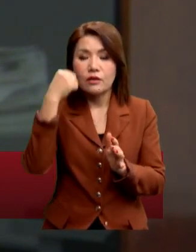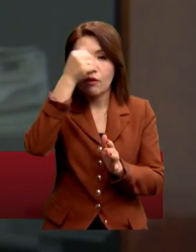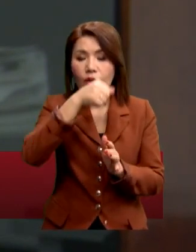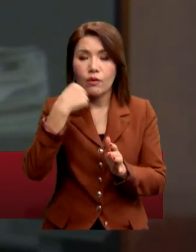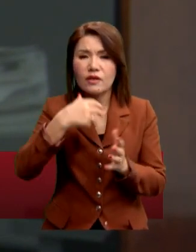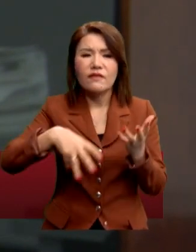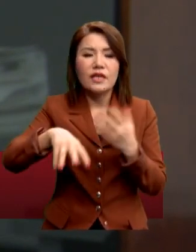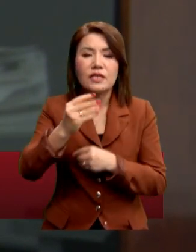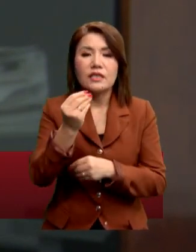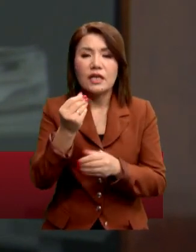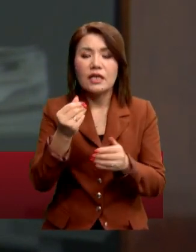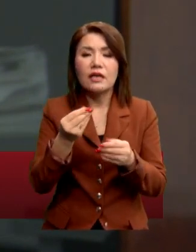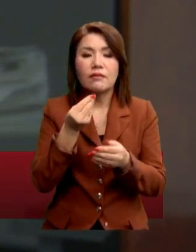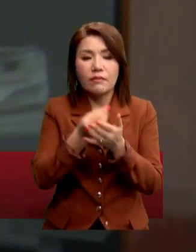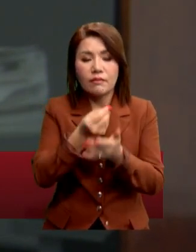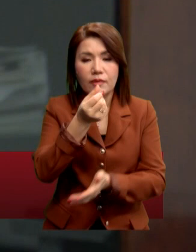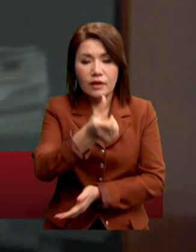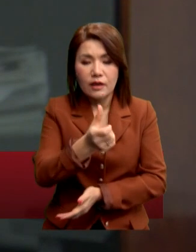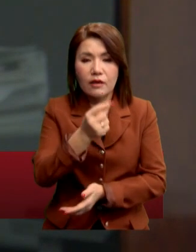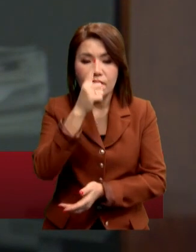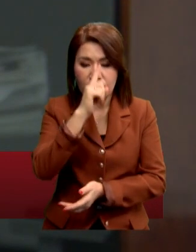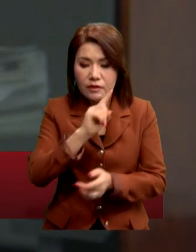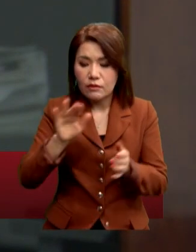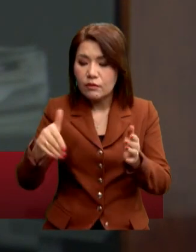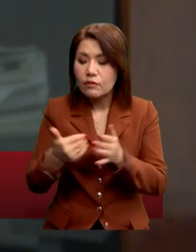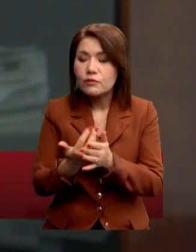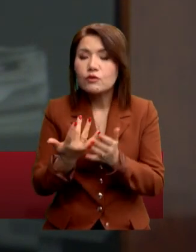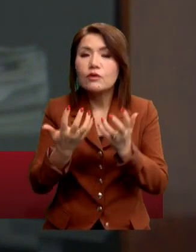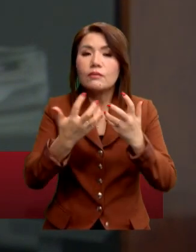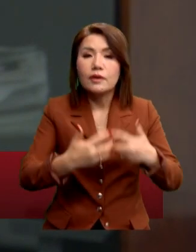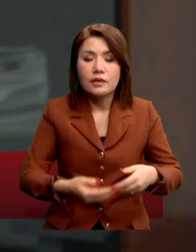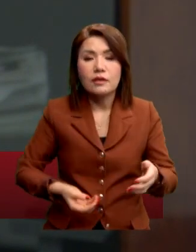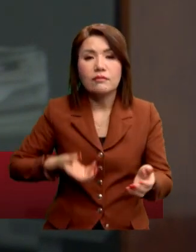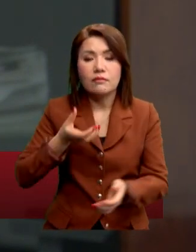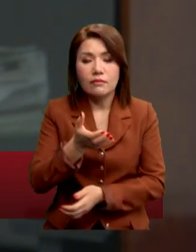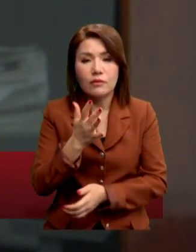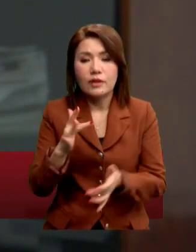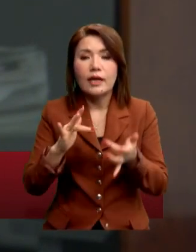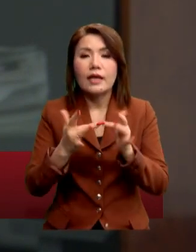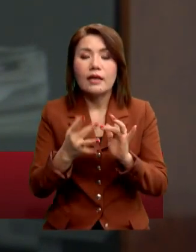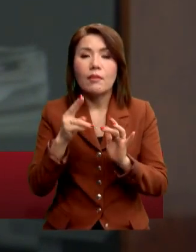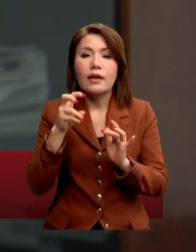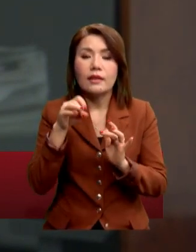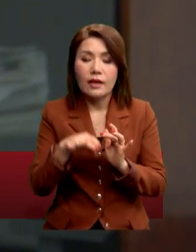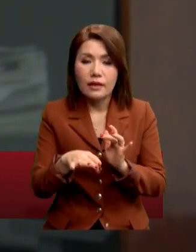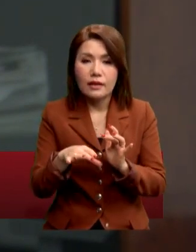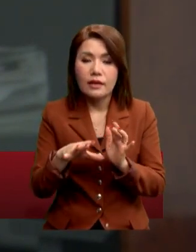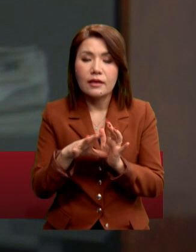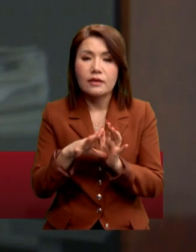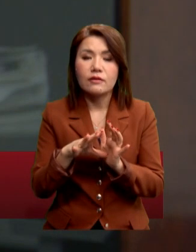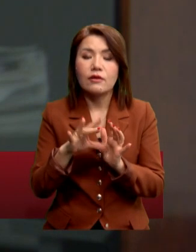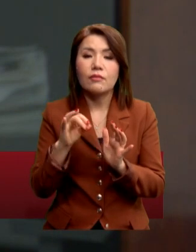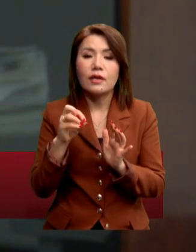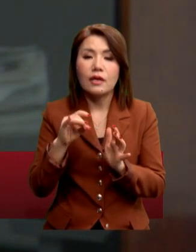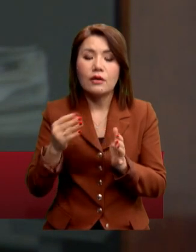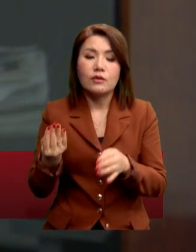жылдың барлық қаражаттар төленетін болады. Осы айдан төленбеген және де электрондық порталда қосымша